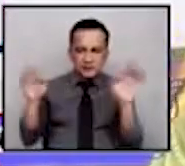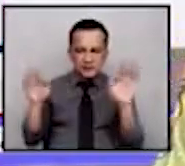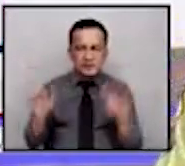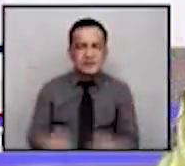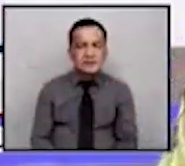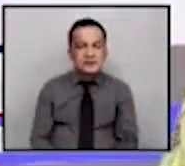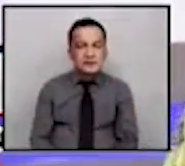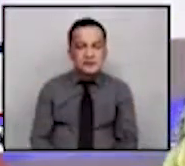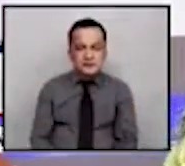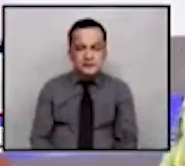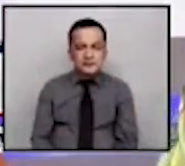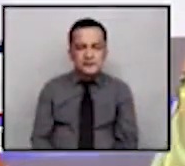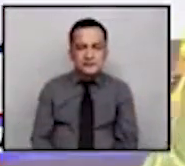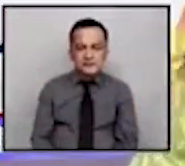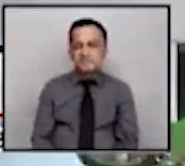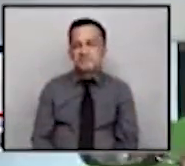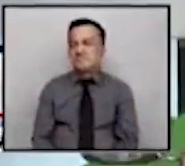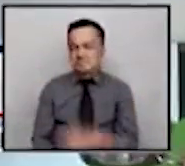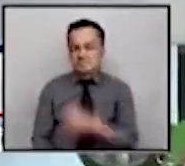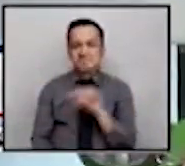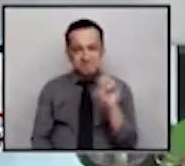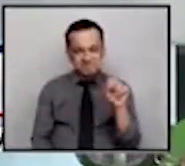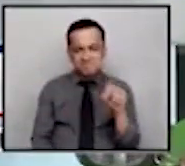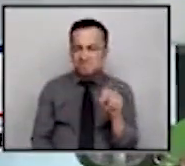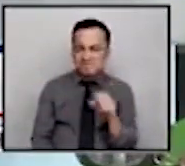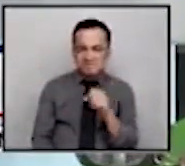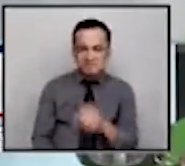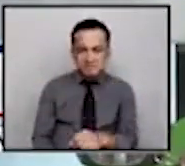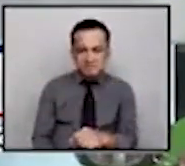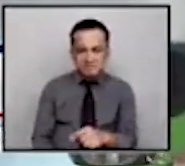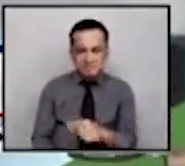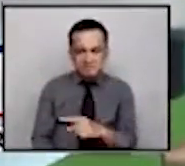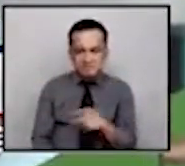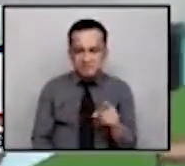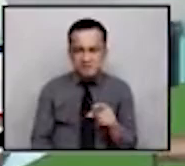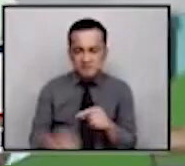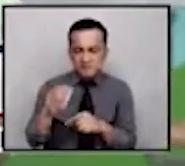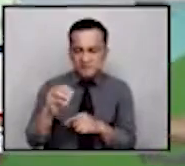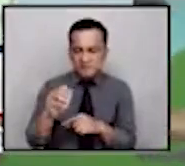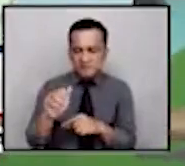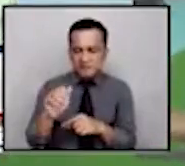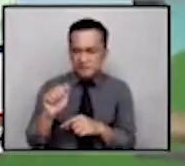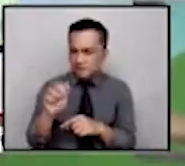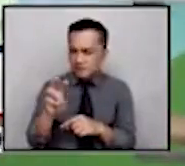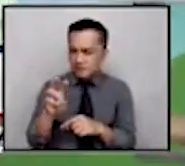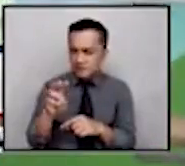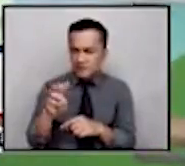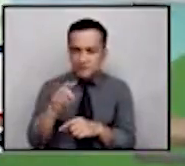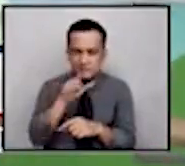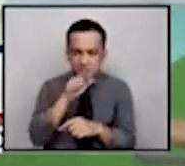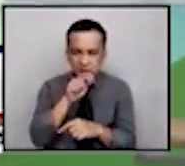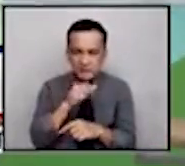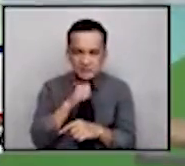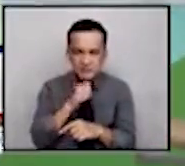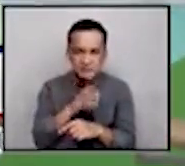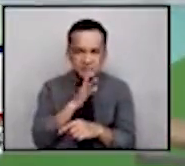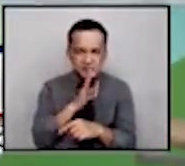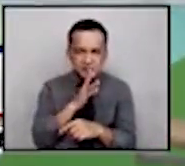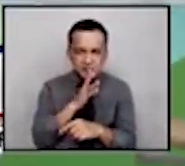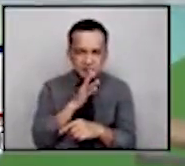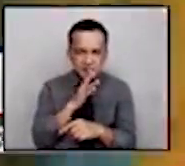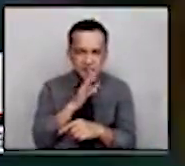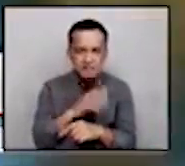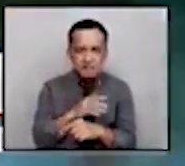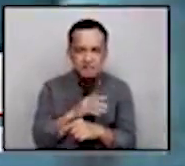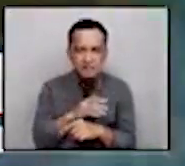Pare-pareha sila. Pare-pareha. So, ayan, linawin natin na, ito pong Macau parrots, hindi nagsasalita. More on... Mimic